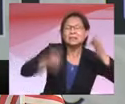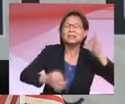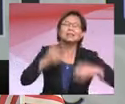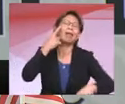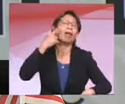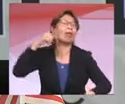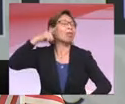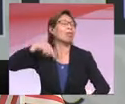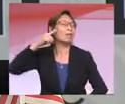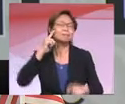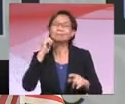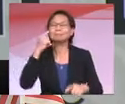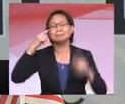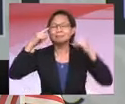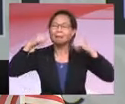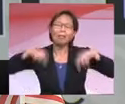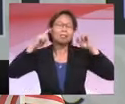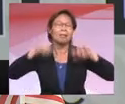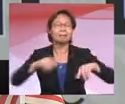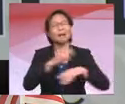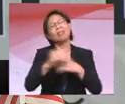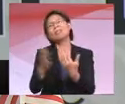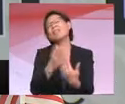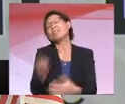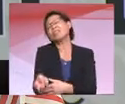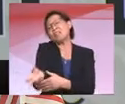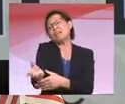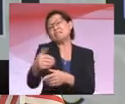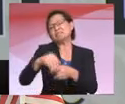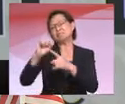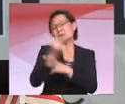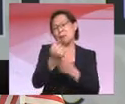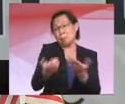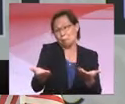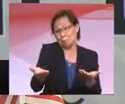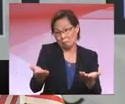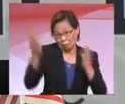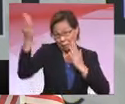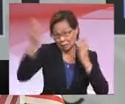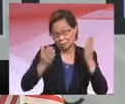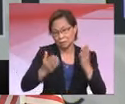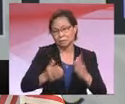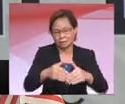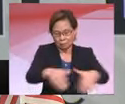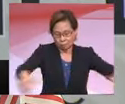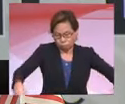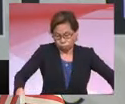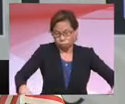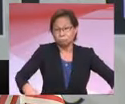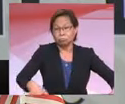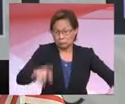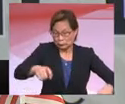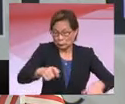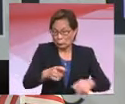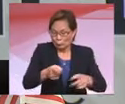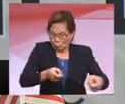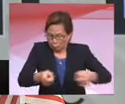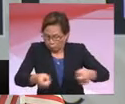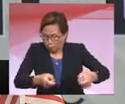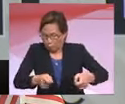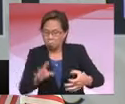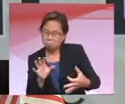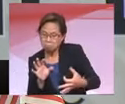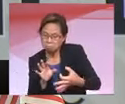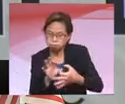leka dan ambil mudah situasi di Malaysia. Kawalan sempadan perlu terus dipertingkatkan dengan kerjasama